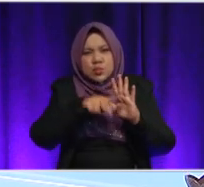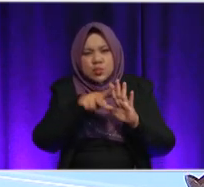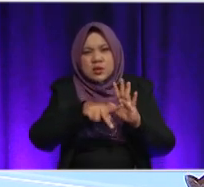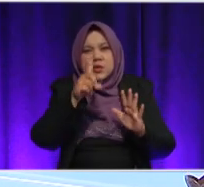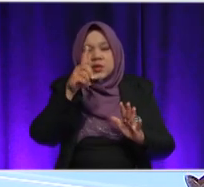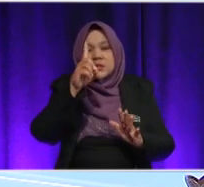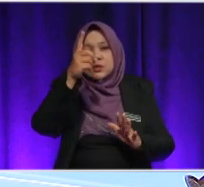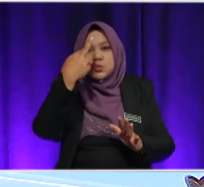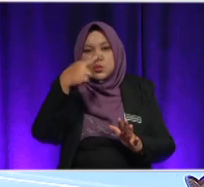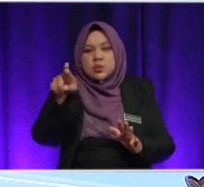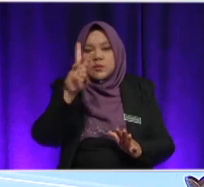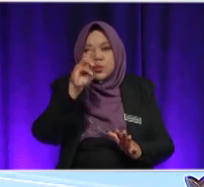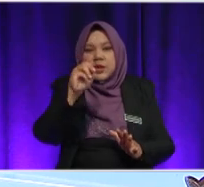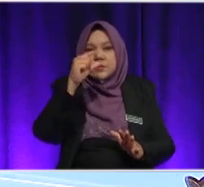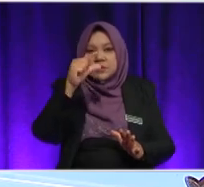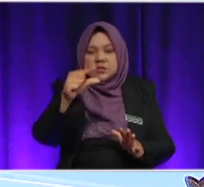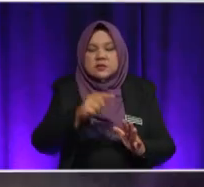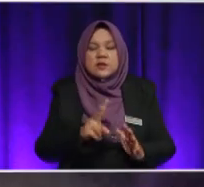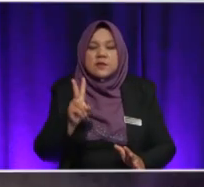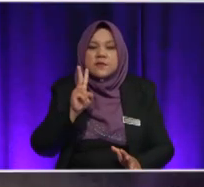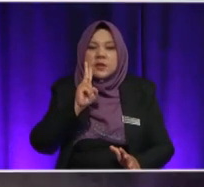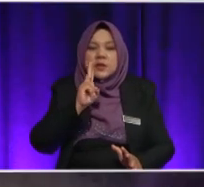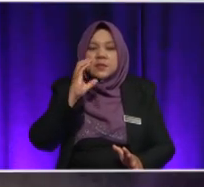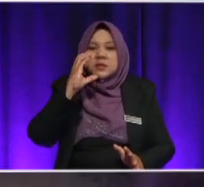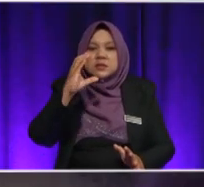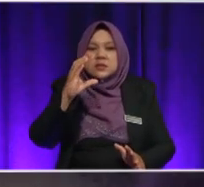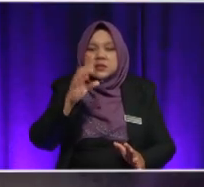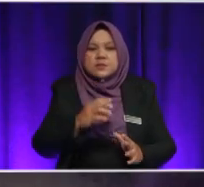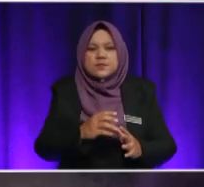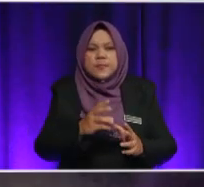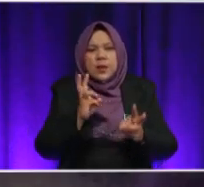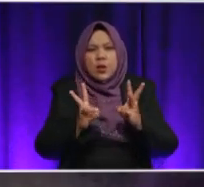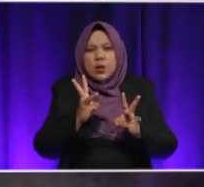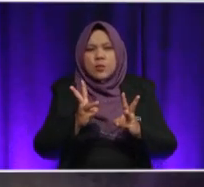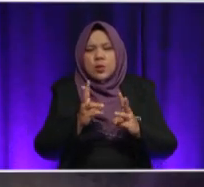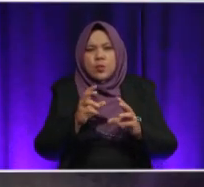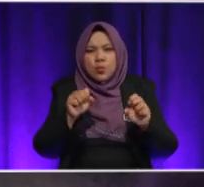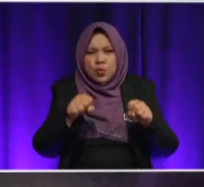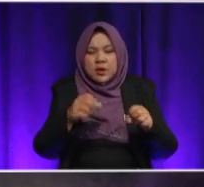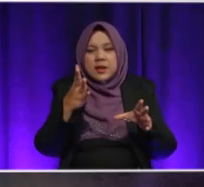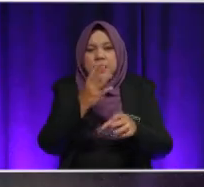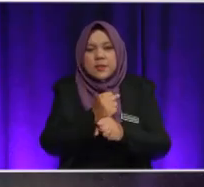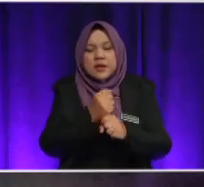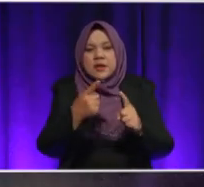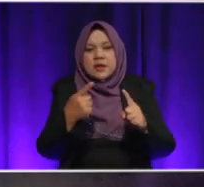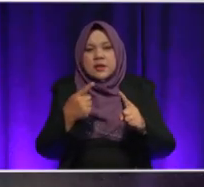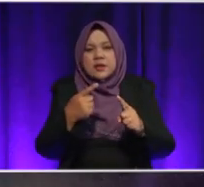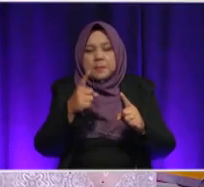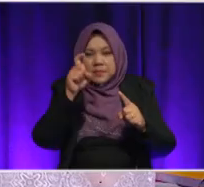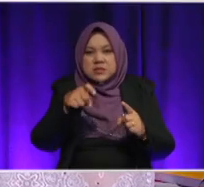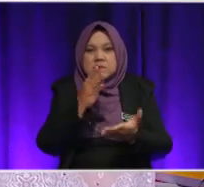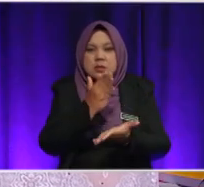betul sebenarnya pengambilan vitamin C walaupun kita beri dapatkan Diva masih tetapi pengambilannya tetap